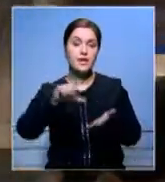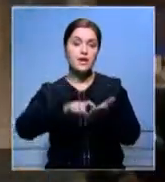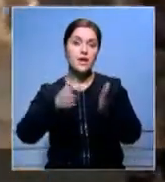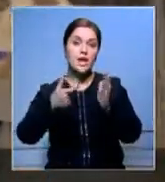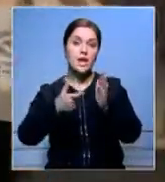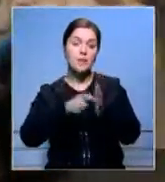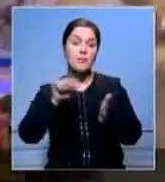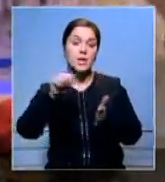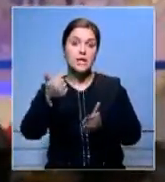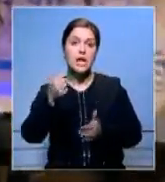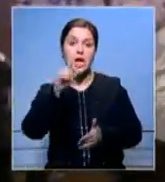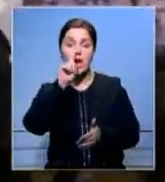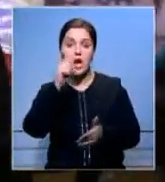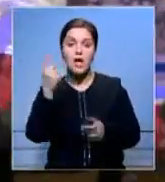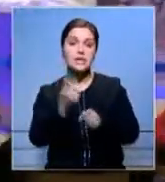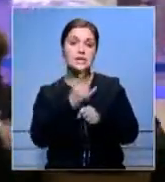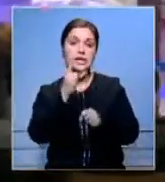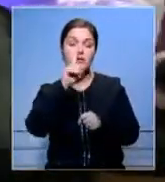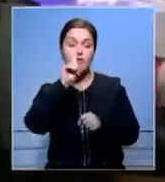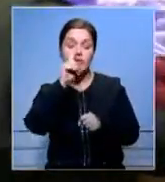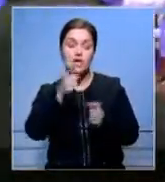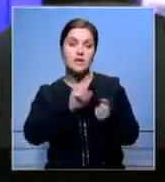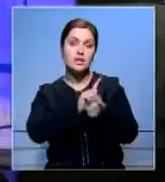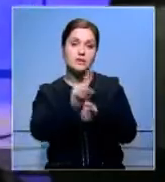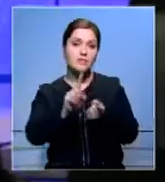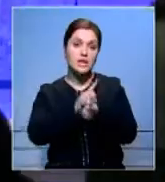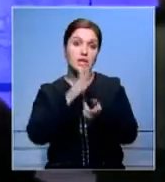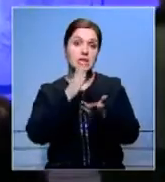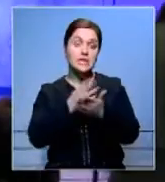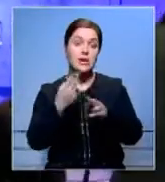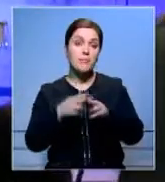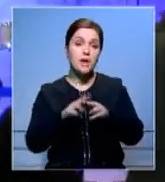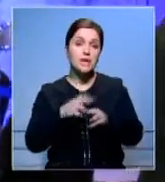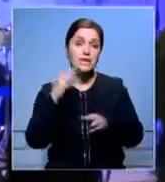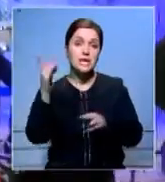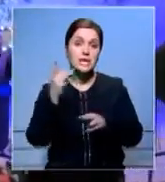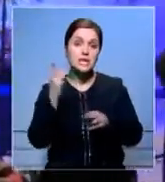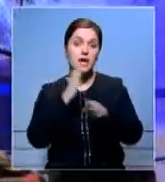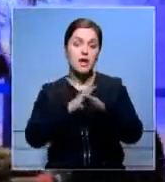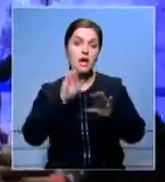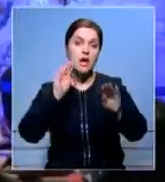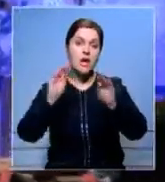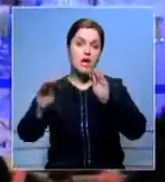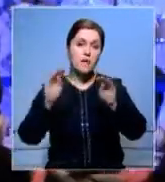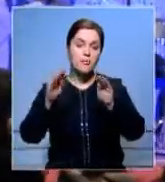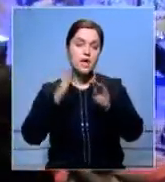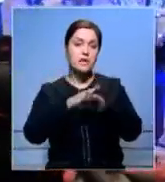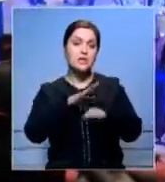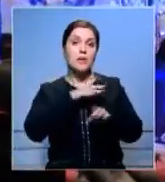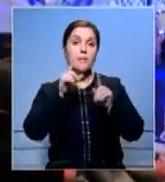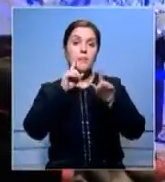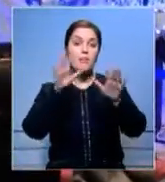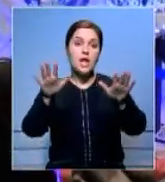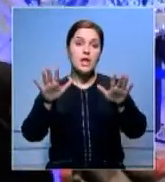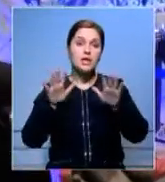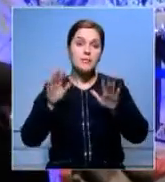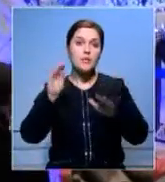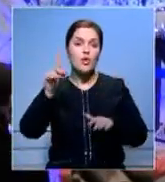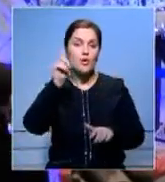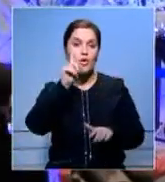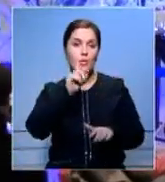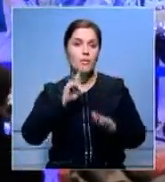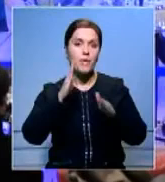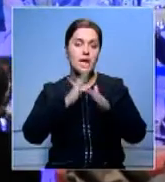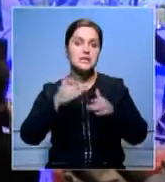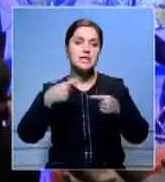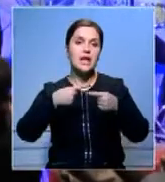раз в год оно меняет свой облик до неузнаваемости. На этот раз самосердцы израильского парламента установили уютное кафе